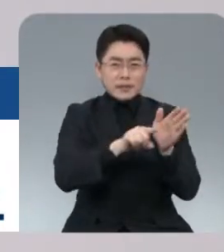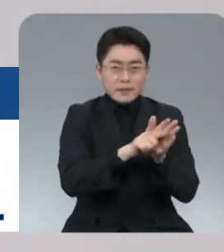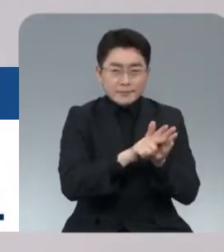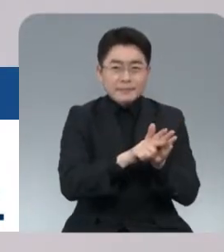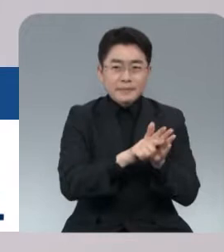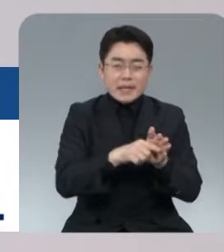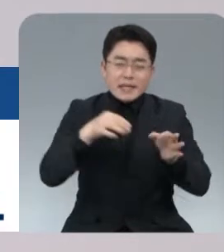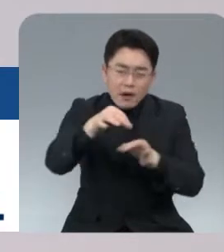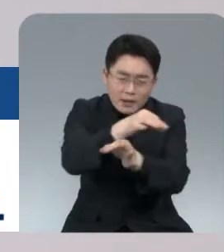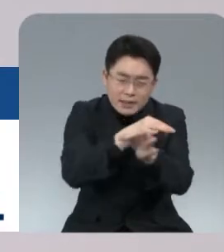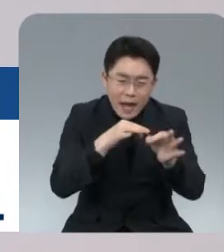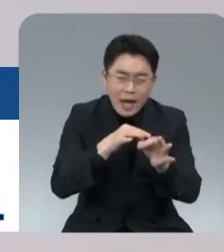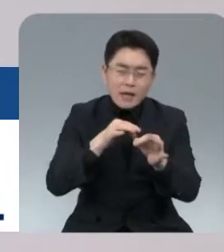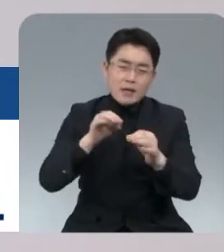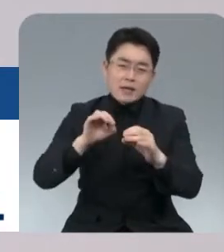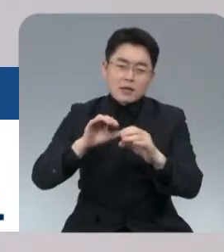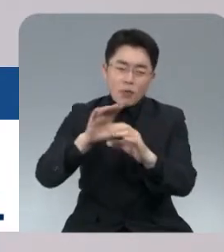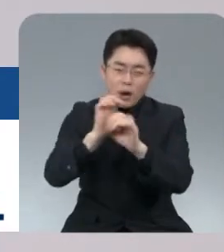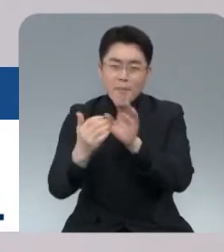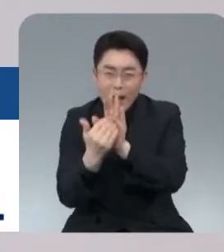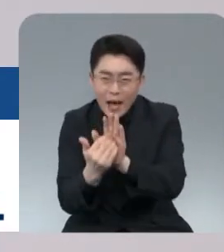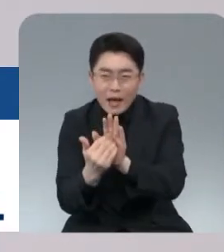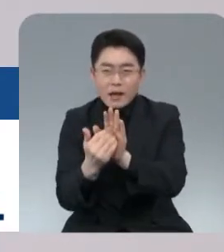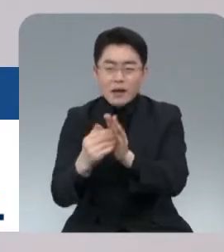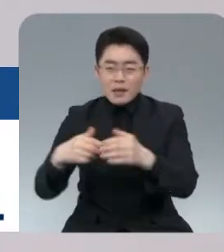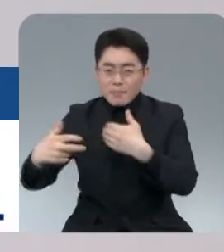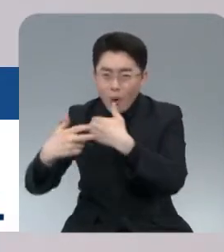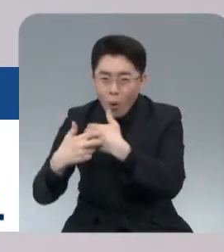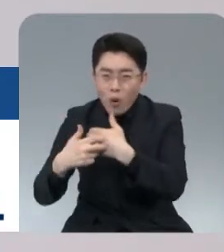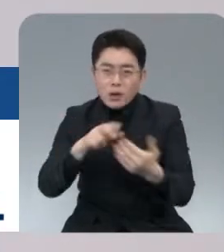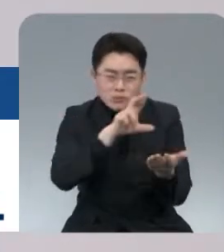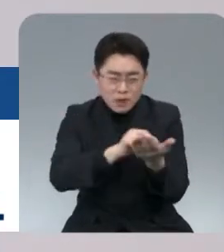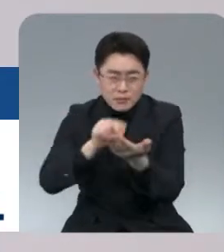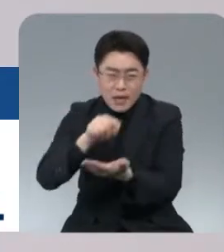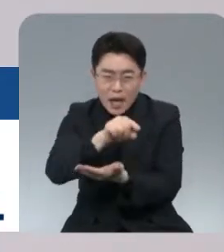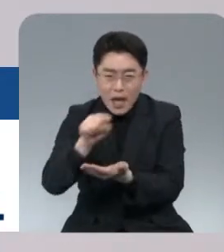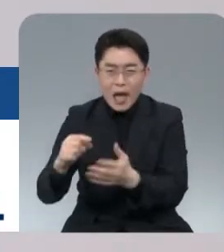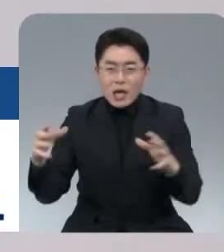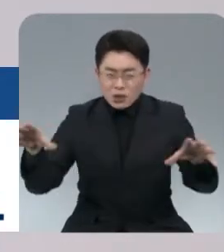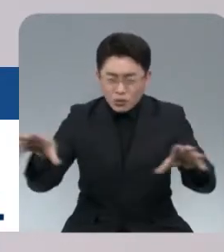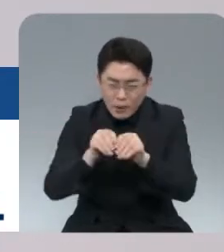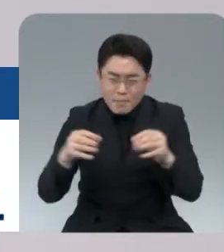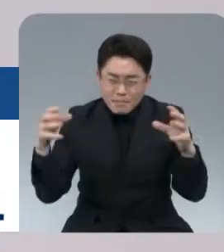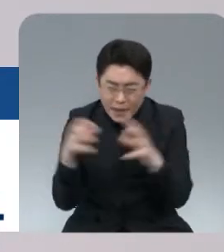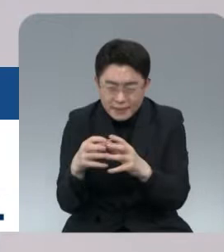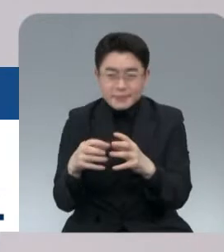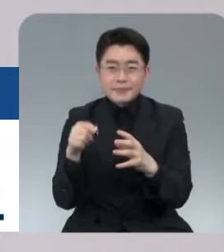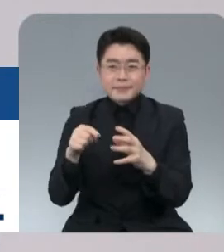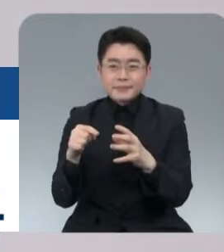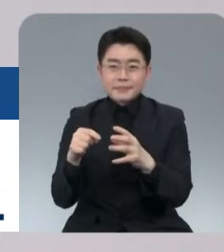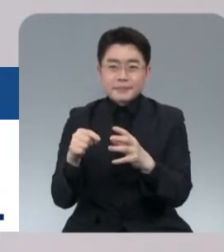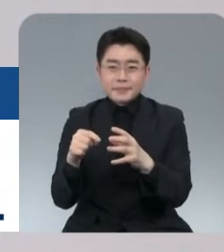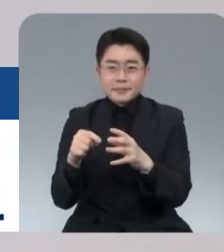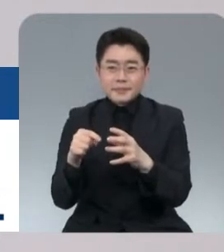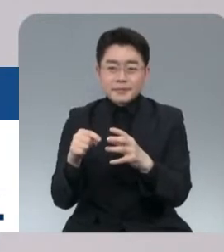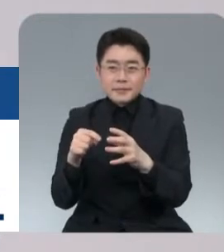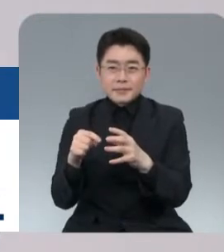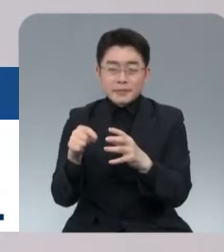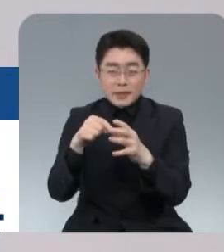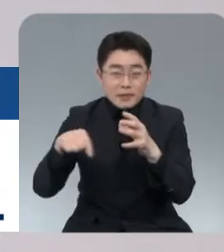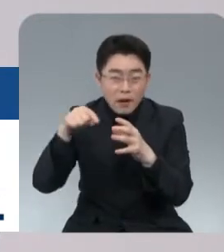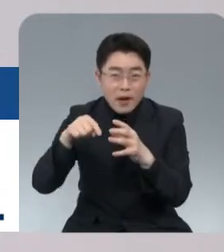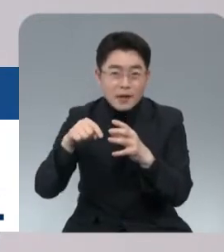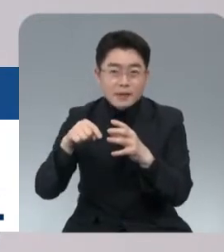전부 경제 문제, 또 방역 문제, 보건 문제, 의료 문제를 전부 종합적으로